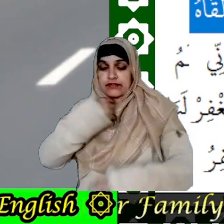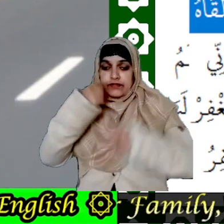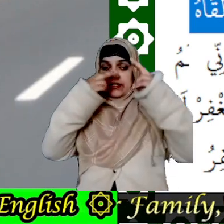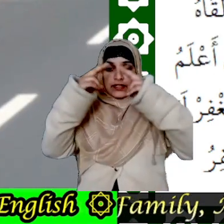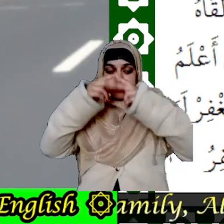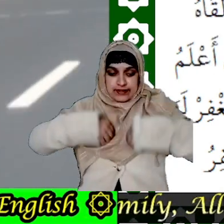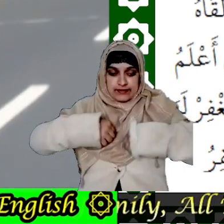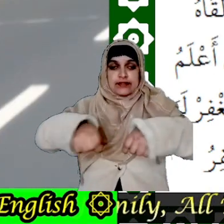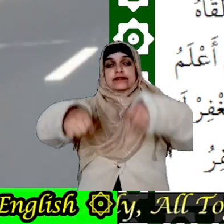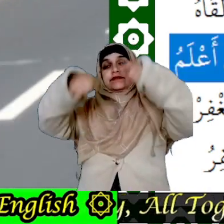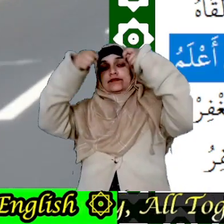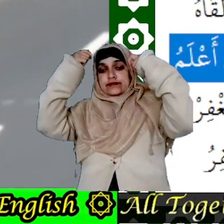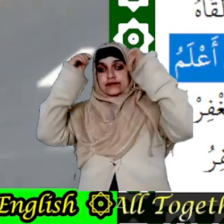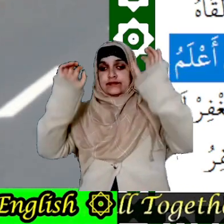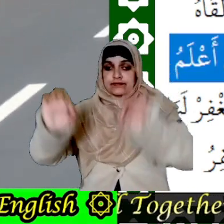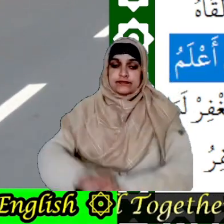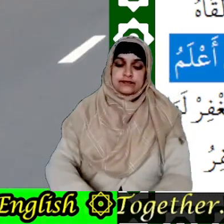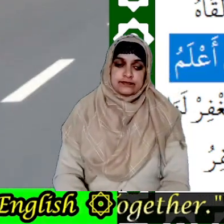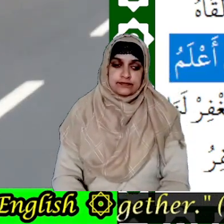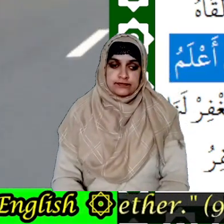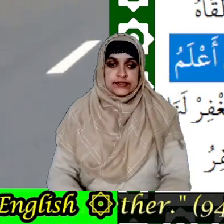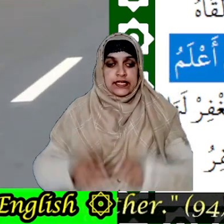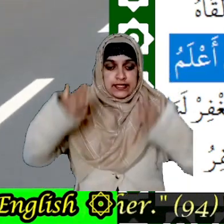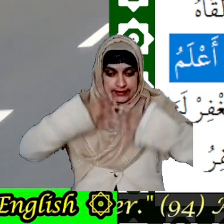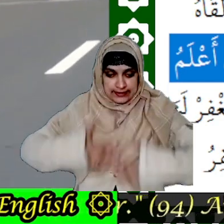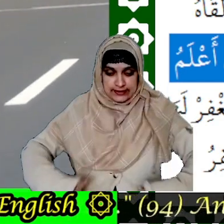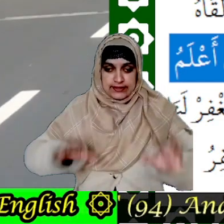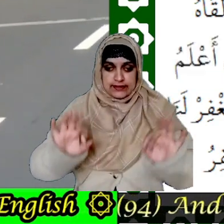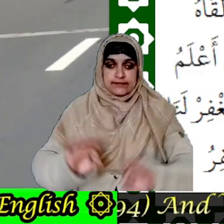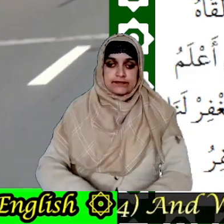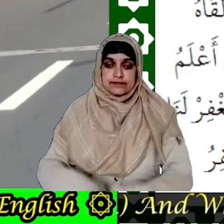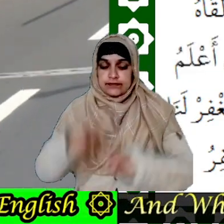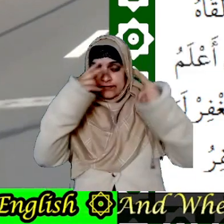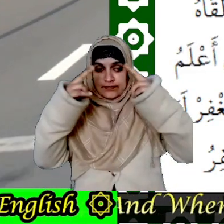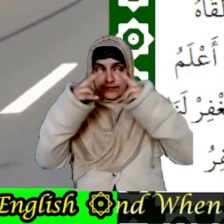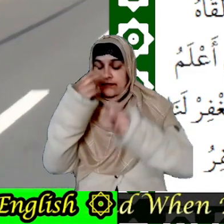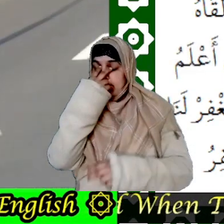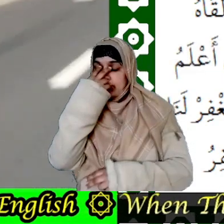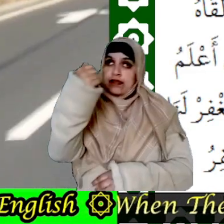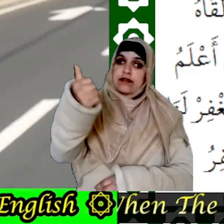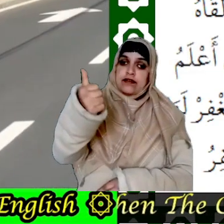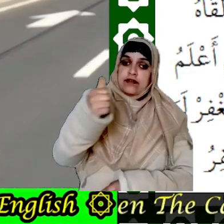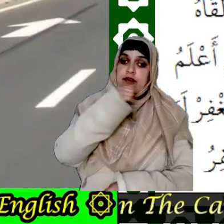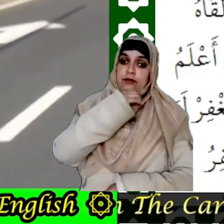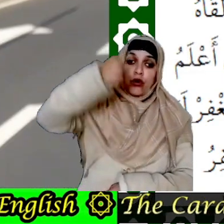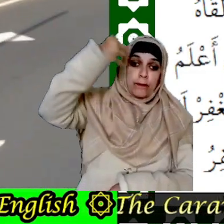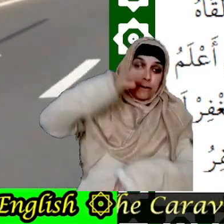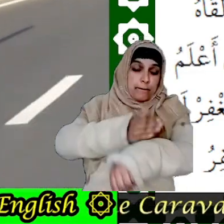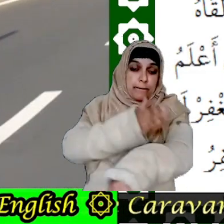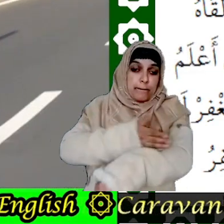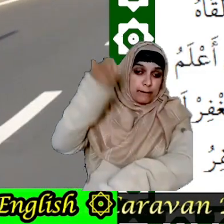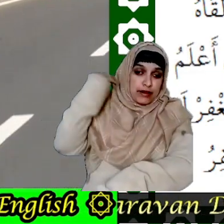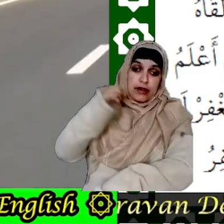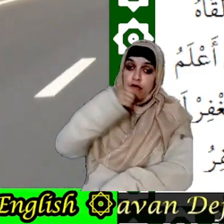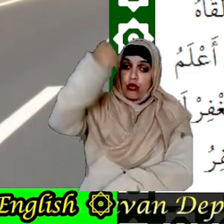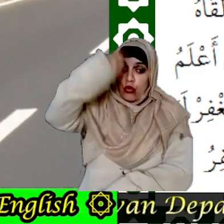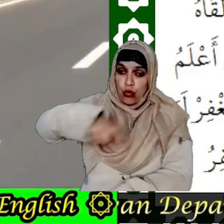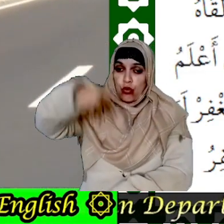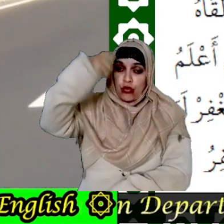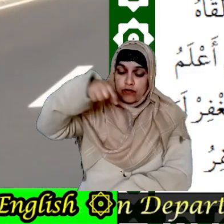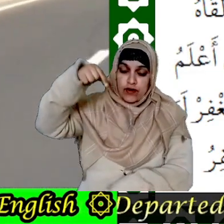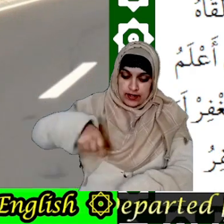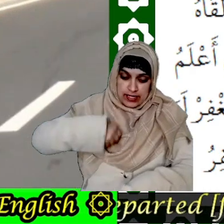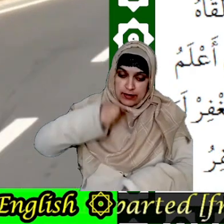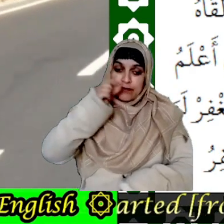بصيرا خاركد دي بيابان فلقج قال لما قل لكم أيها سنين جنة أن رب الرعوان سنين